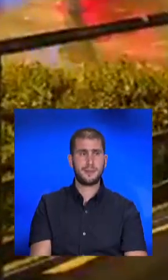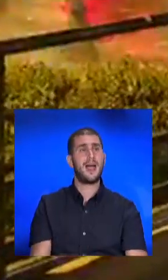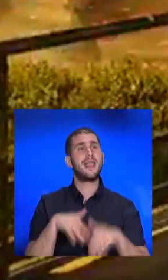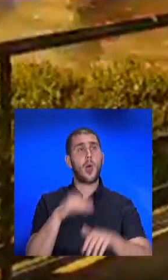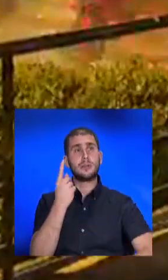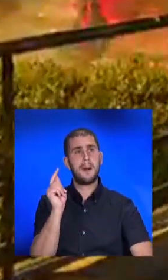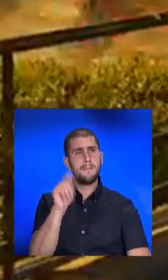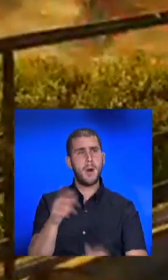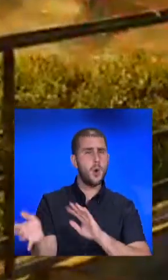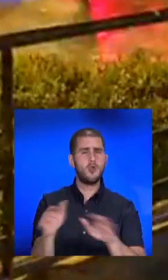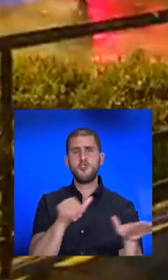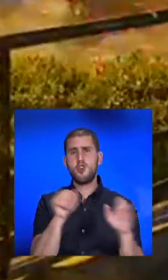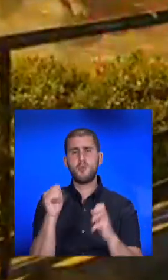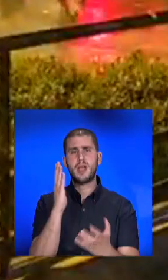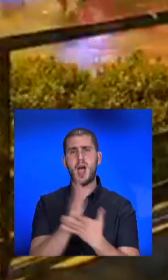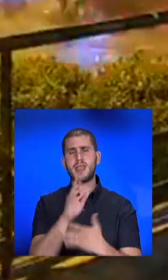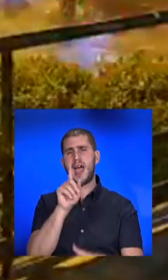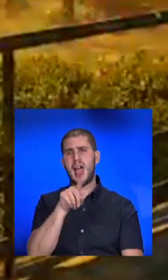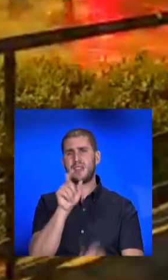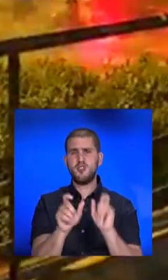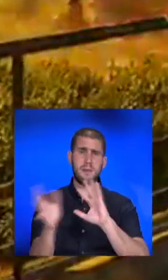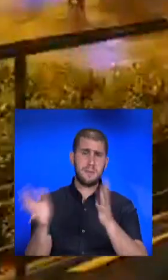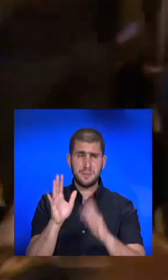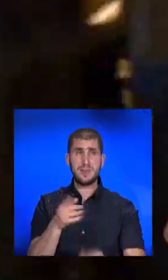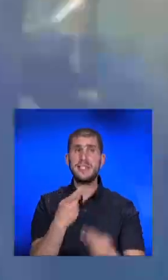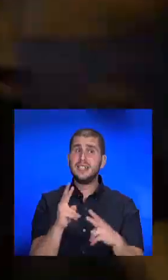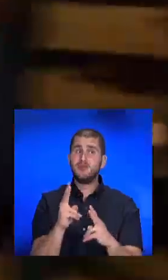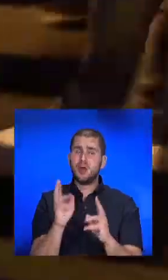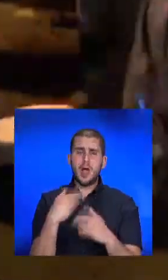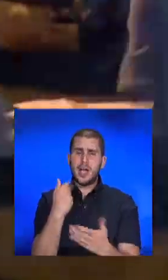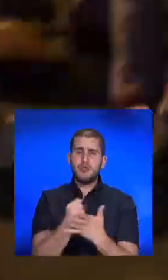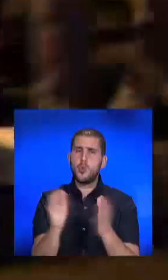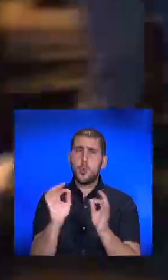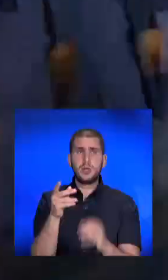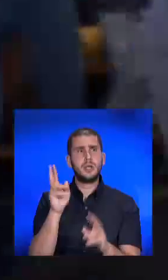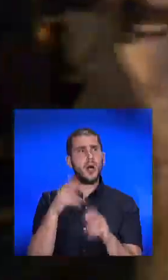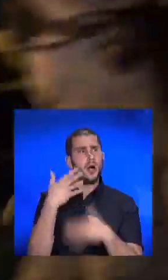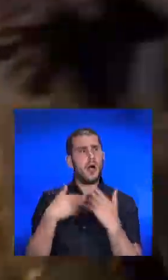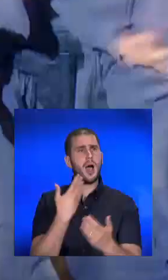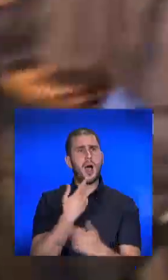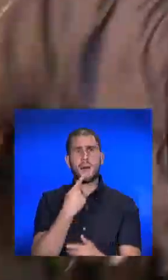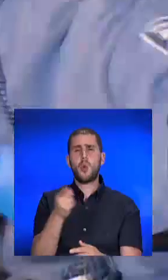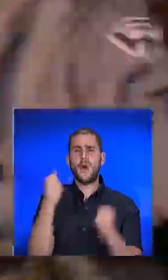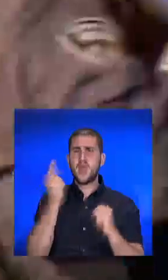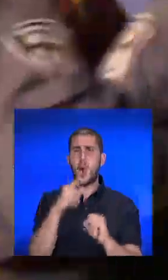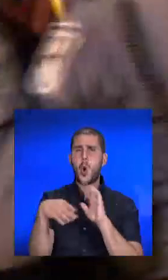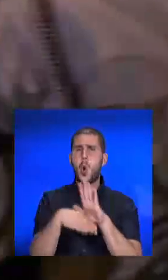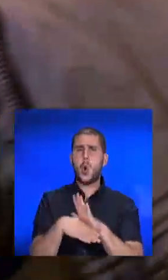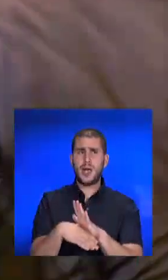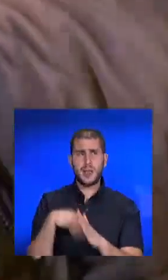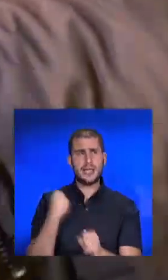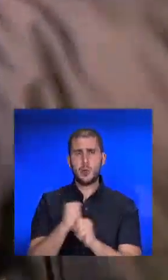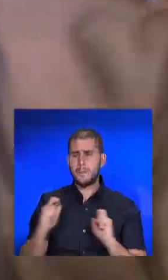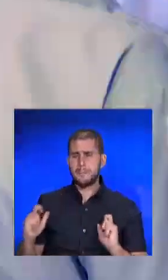הגיעו בין 600 ל-1,000 איש, למרות שלא ניתן להם רישיון. באיזשהו שלב הכרזנו על ההפגנה כבלתי חוקית, ביצענו